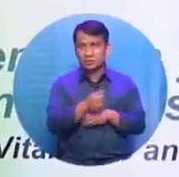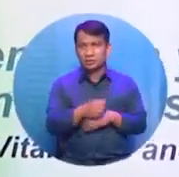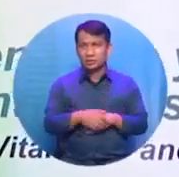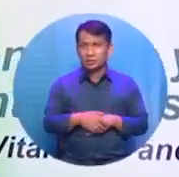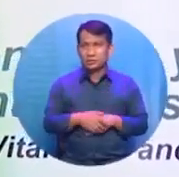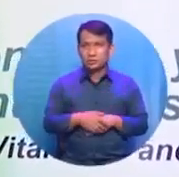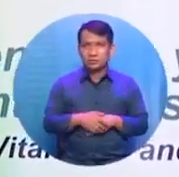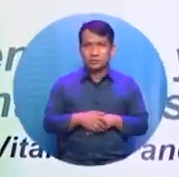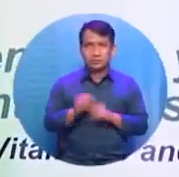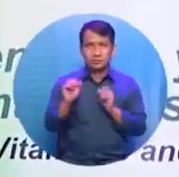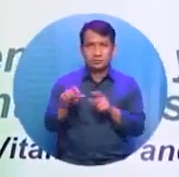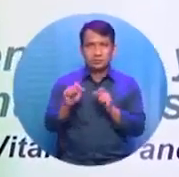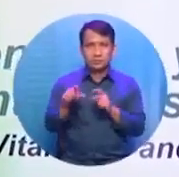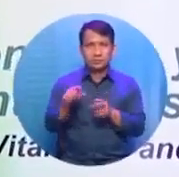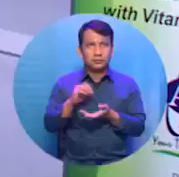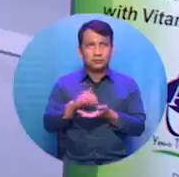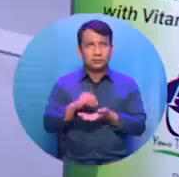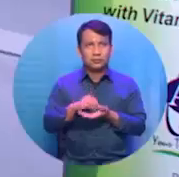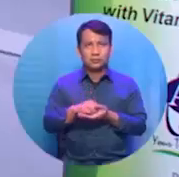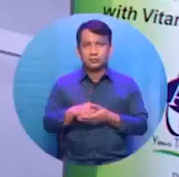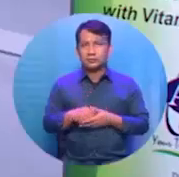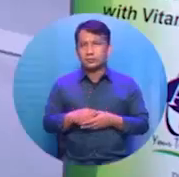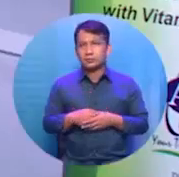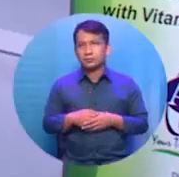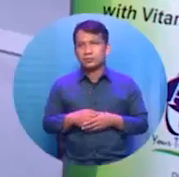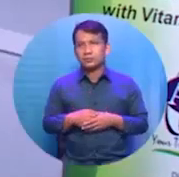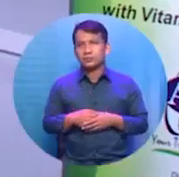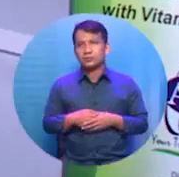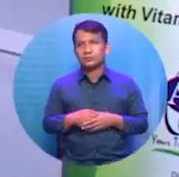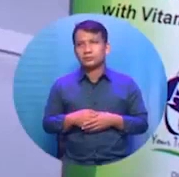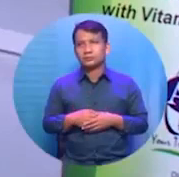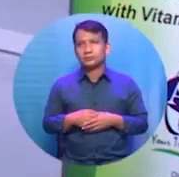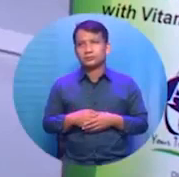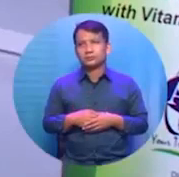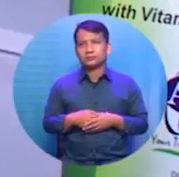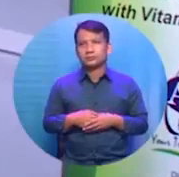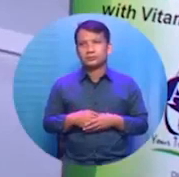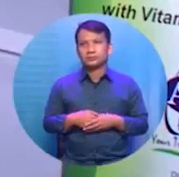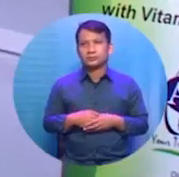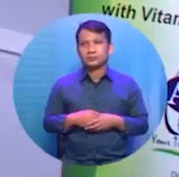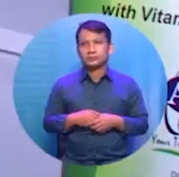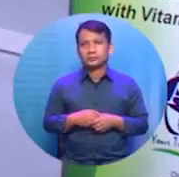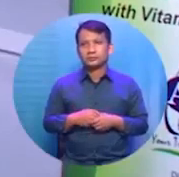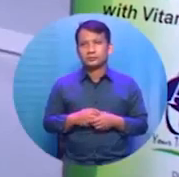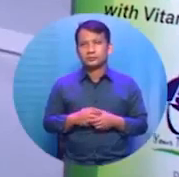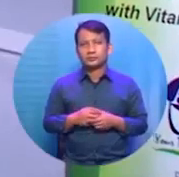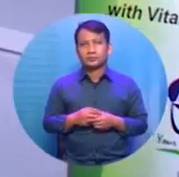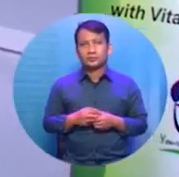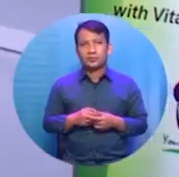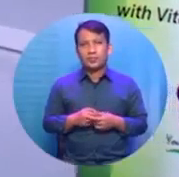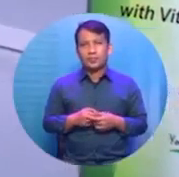sa sari-sari store. Sabi mo, yung utang mo sa sari-sari store, bayaran mo na.